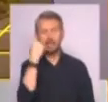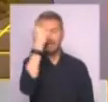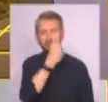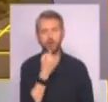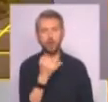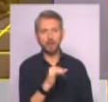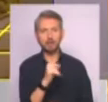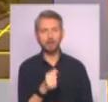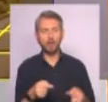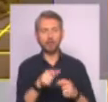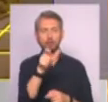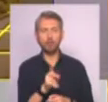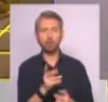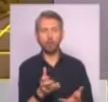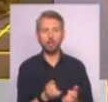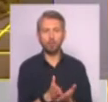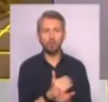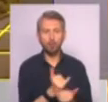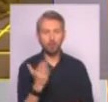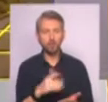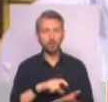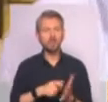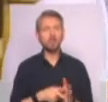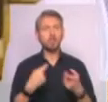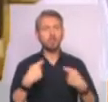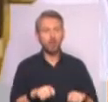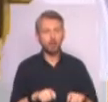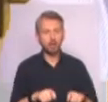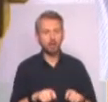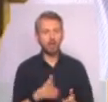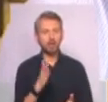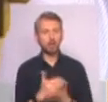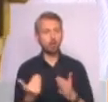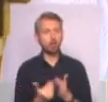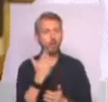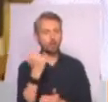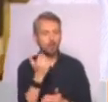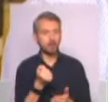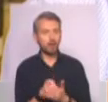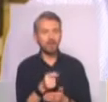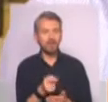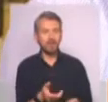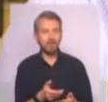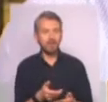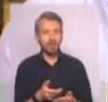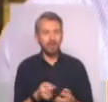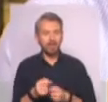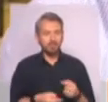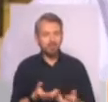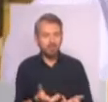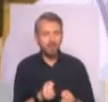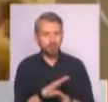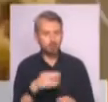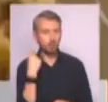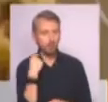він за конкретною людиною, яка отримує послуги. Якщо квартира продана, є новий власник, до нього не переходять борги попереднього власника. От, до речі, про